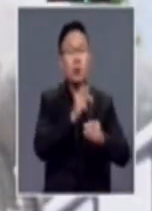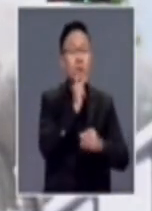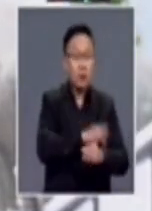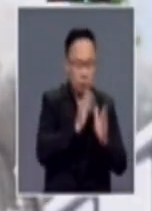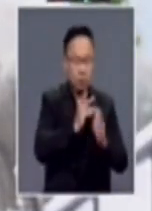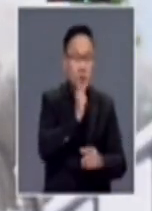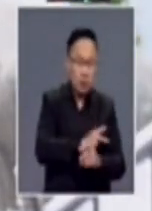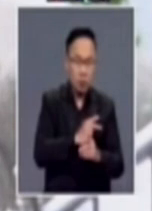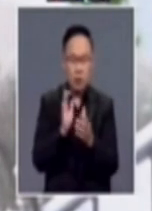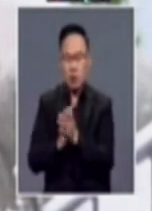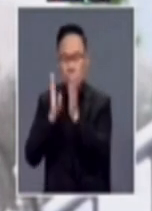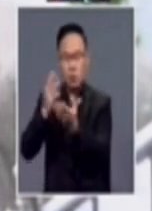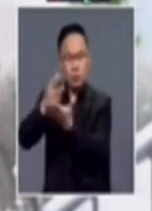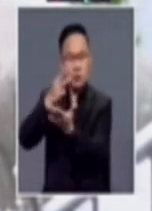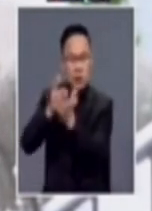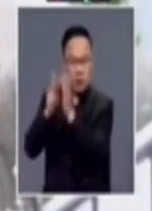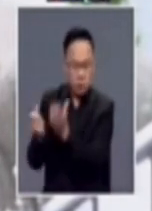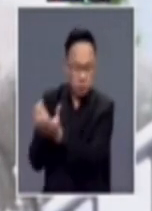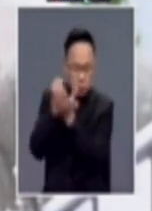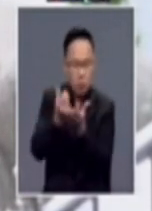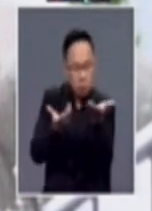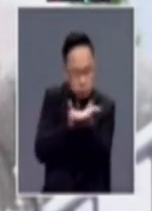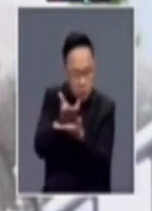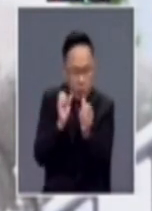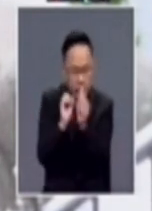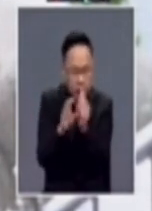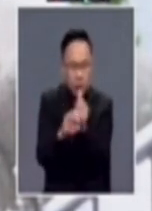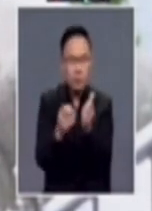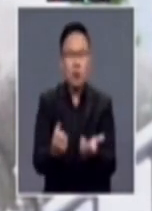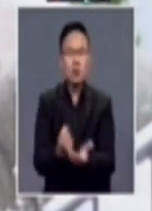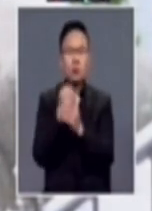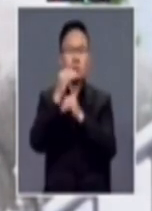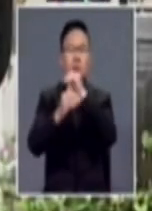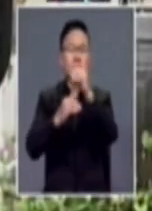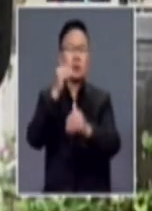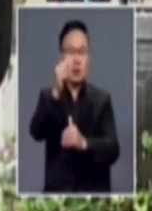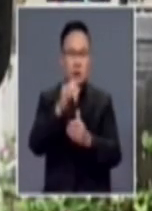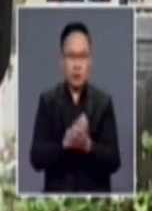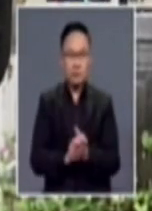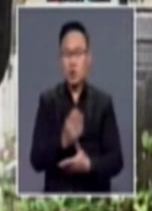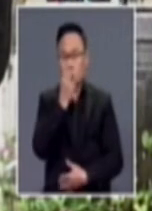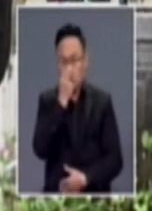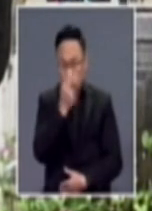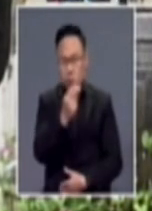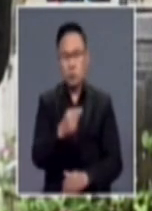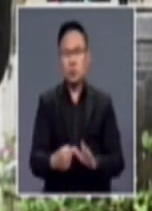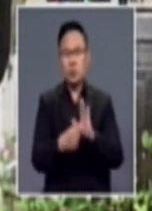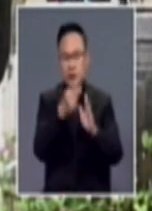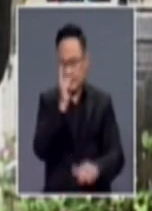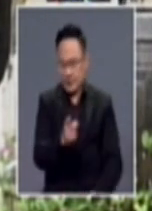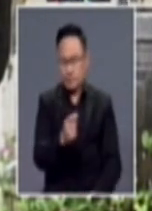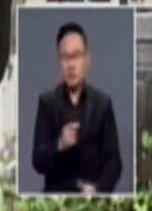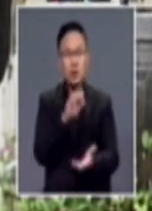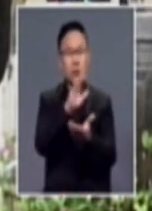การนวัตกรรมใหม่ๆวิชาการใหม่ๆจากกระทรวงเกษตรและสหกรณ์เดี๋ยวเราไปชมกันของจริงเลย